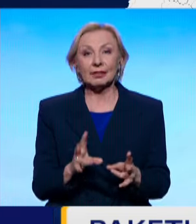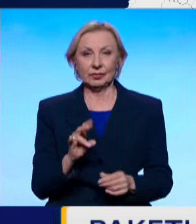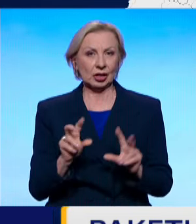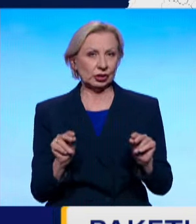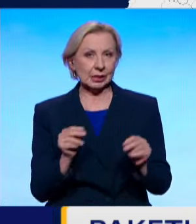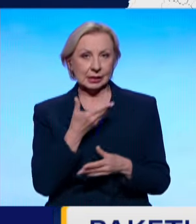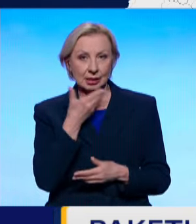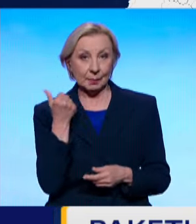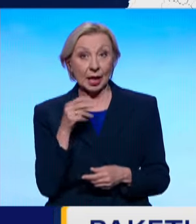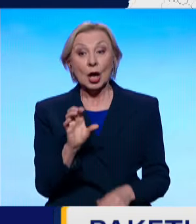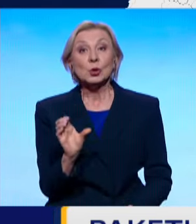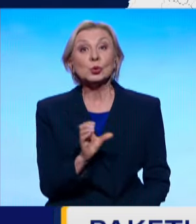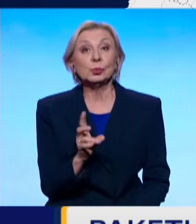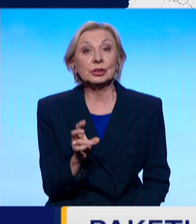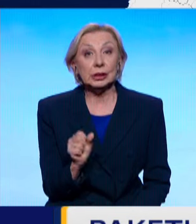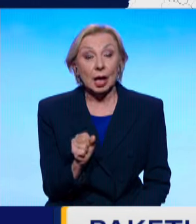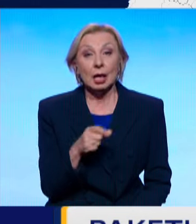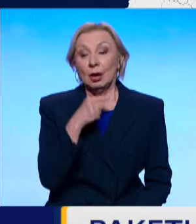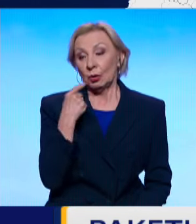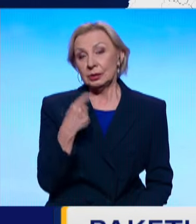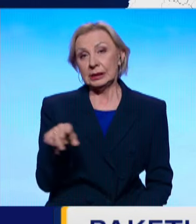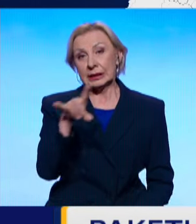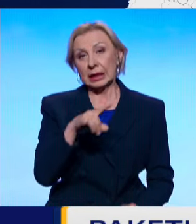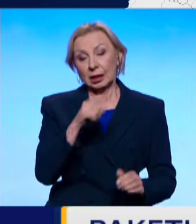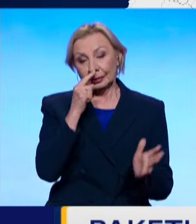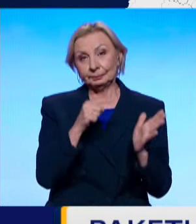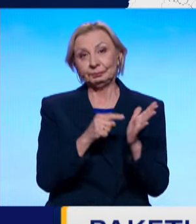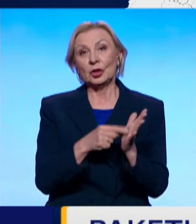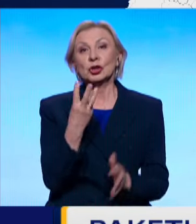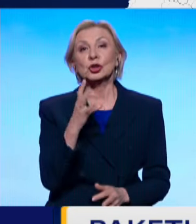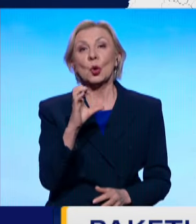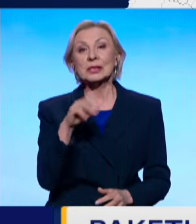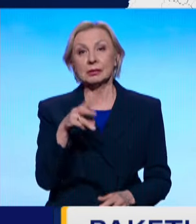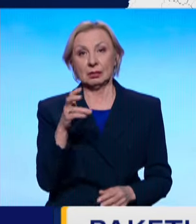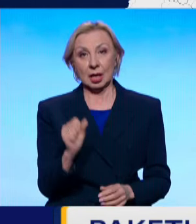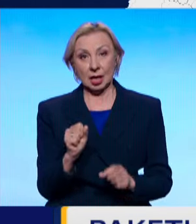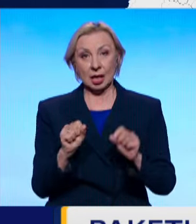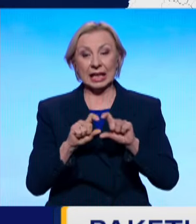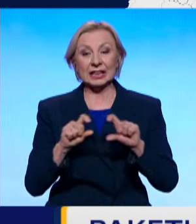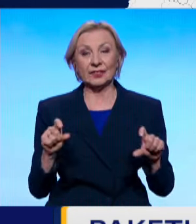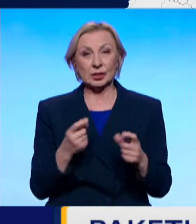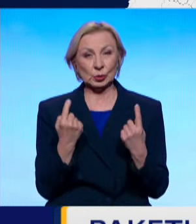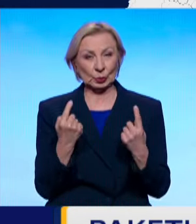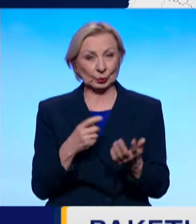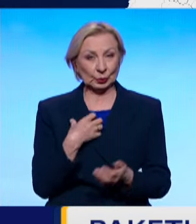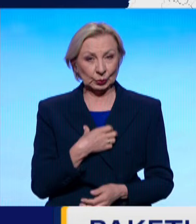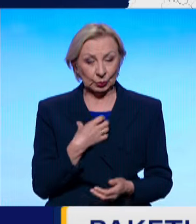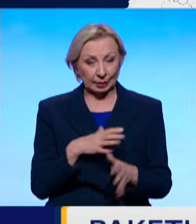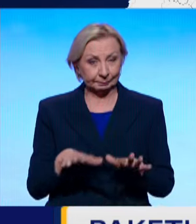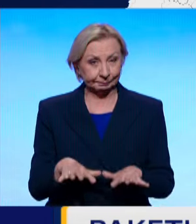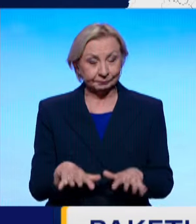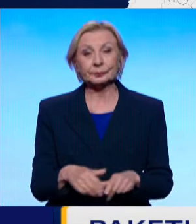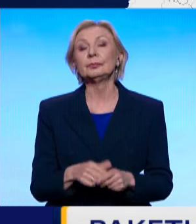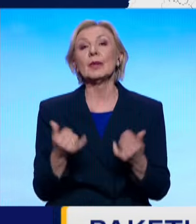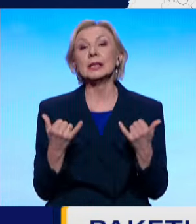немає. На Сумщині російська ракета влучила по інфраструктурі «Шостки». Наслідки зараз уточнюють. І вже кілька